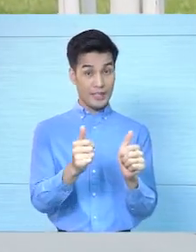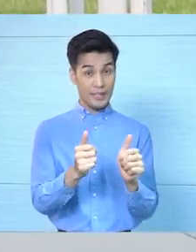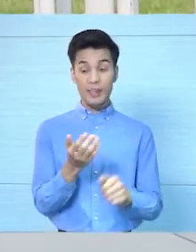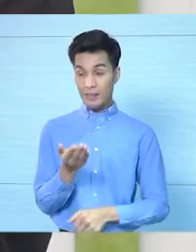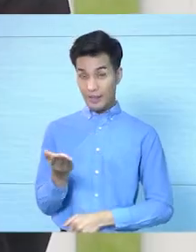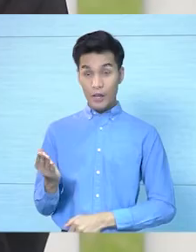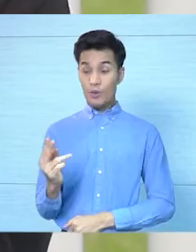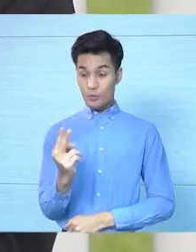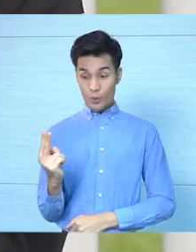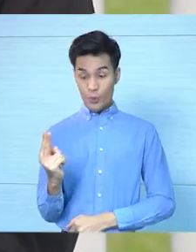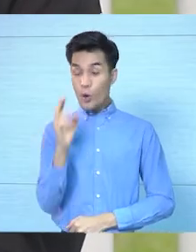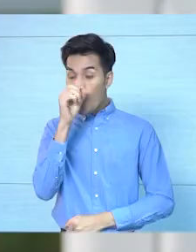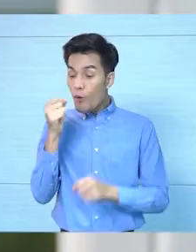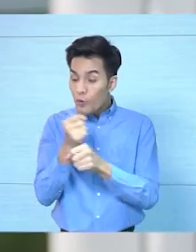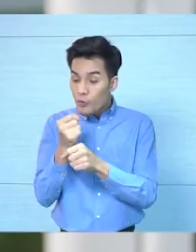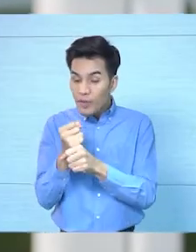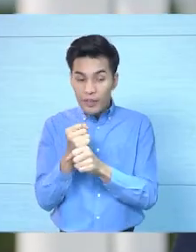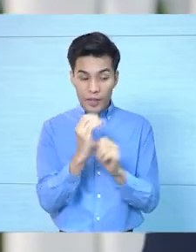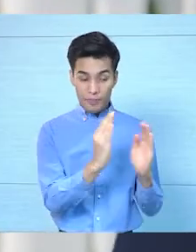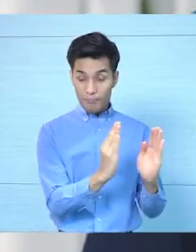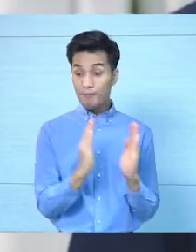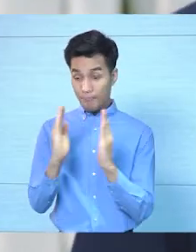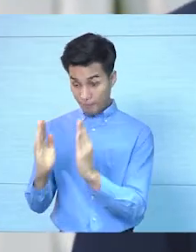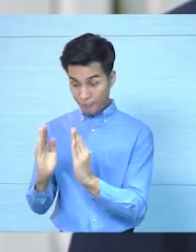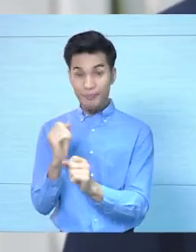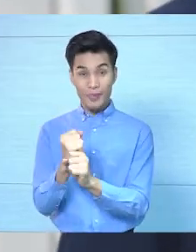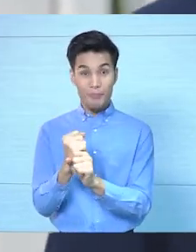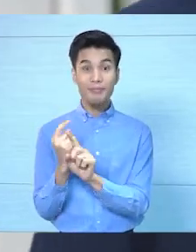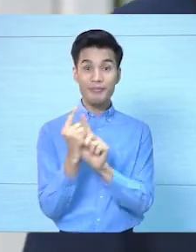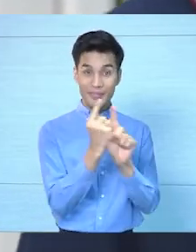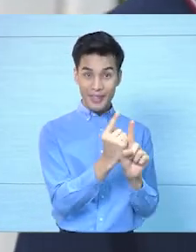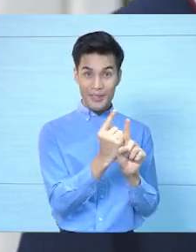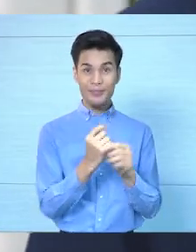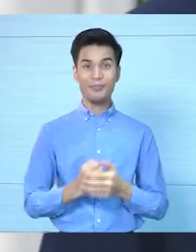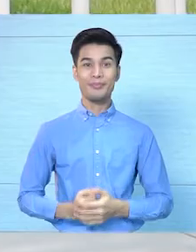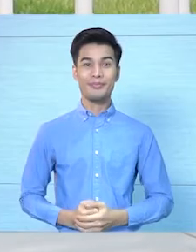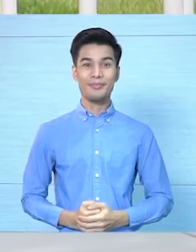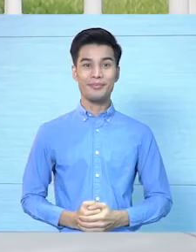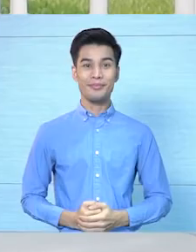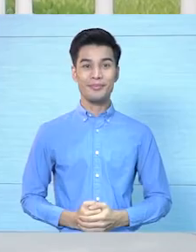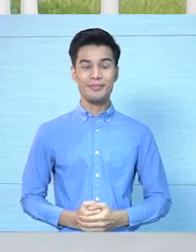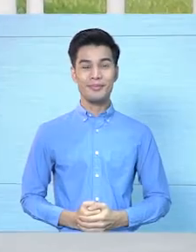เก่งมากอ่ะมีเลิฟมาโปรดลองซ้อมไหว้เหมือนที่โยชิกับเอแคลร์เขาทำสิ